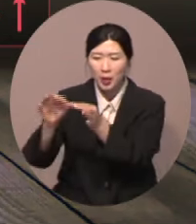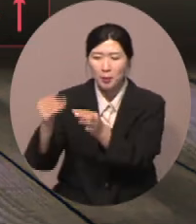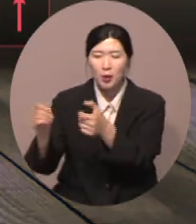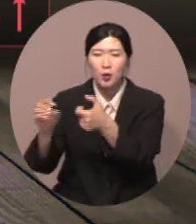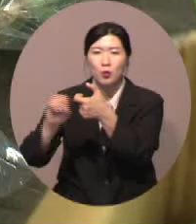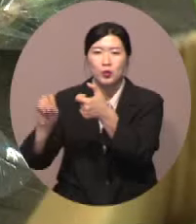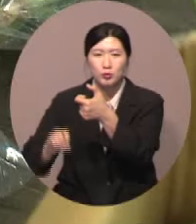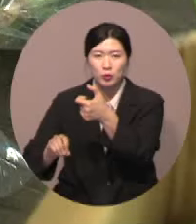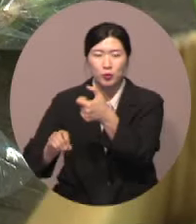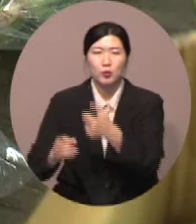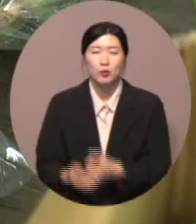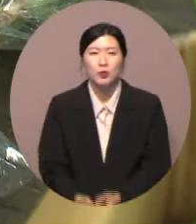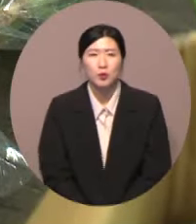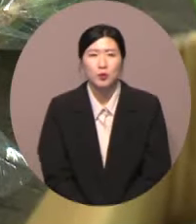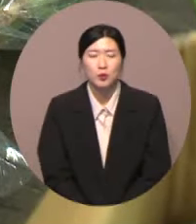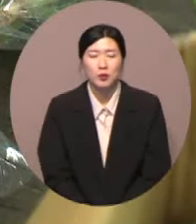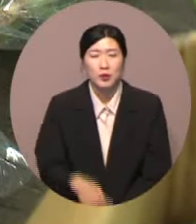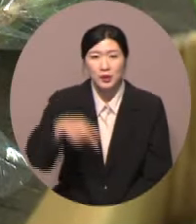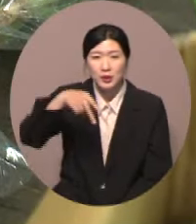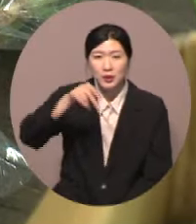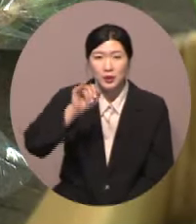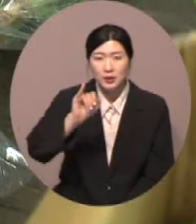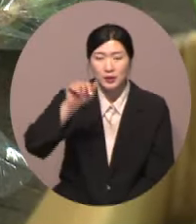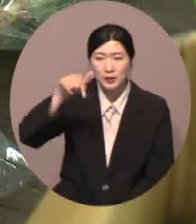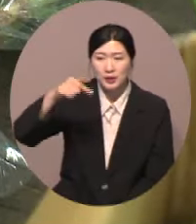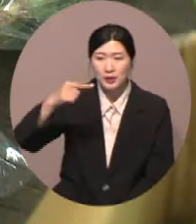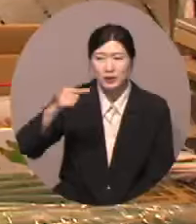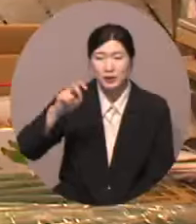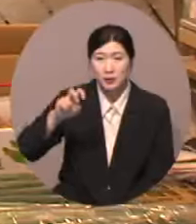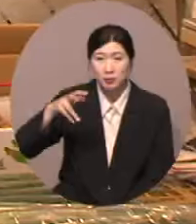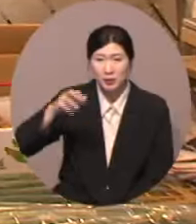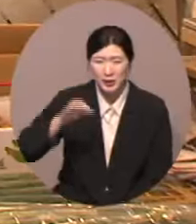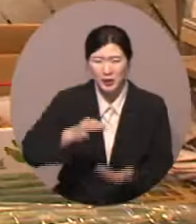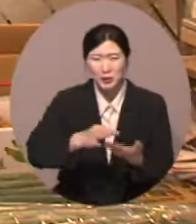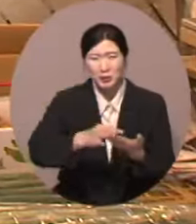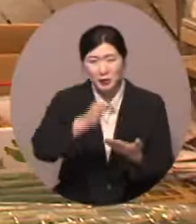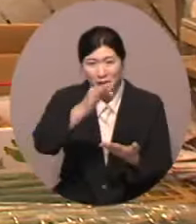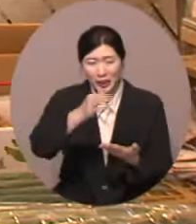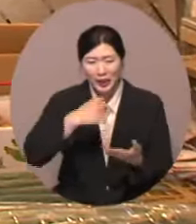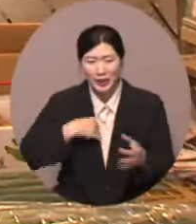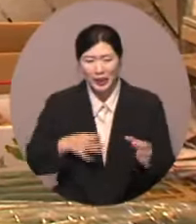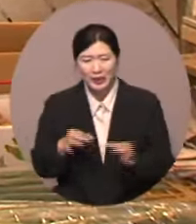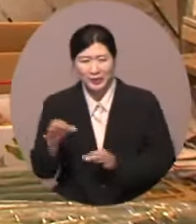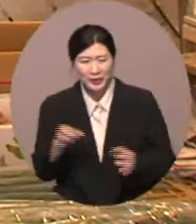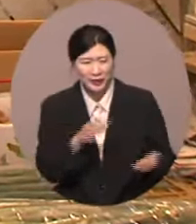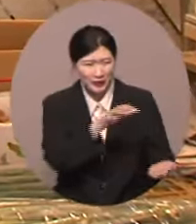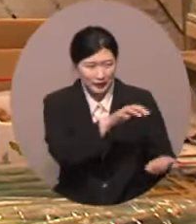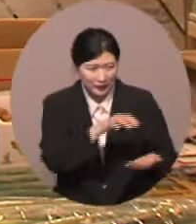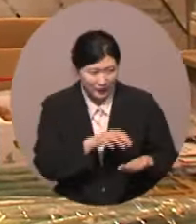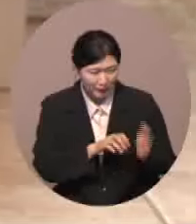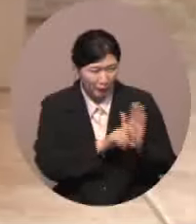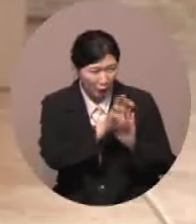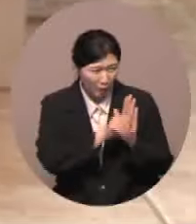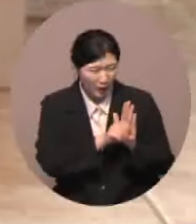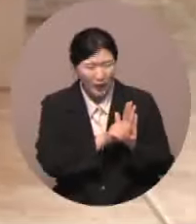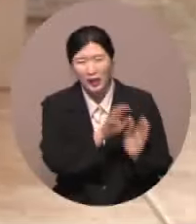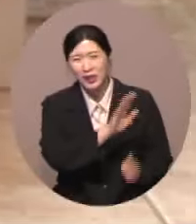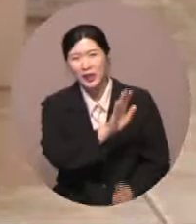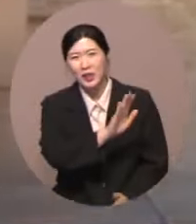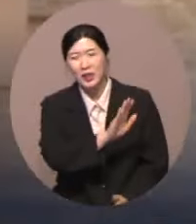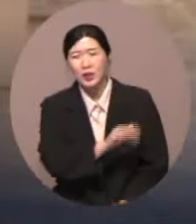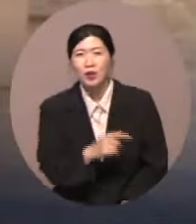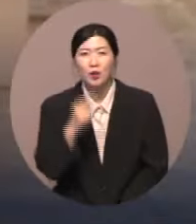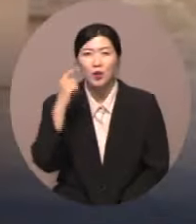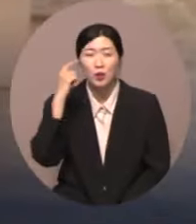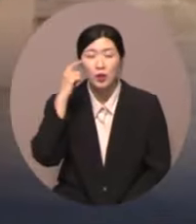있습니다. 시금치 같은 경우 가격이 많이 올라 아예 가져오지 않는 가게도 많습니다. 시금치는 저희 같은 경우도